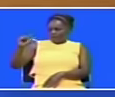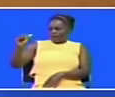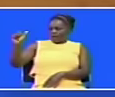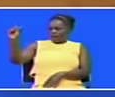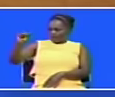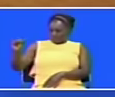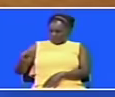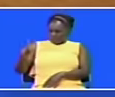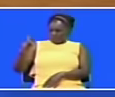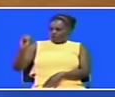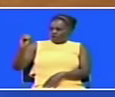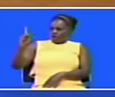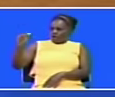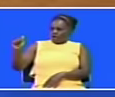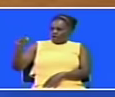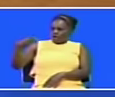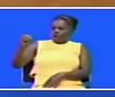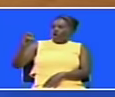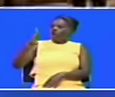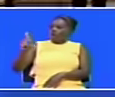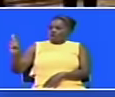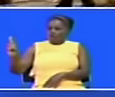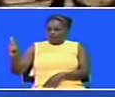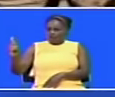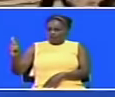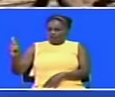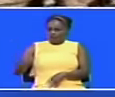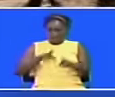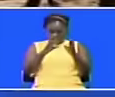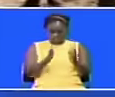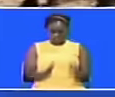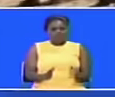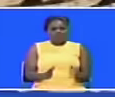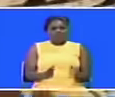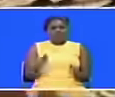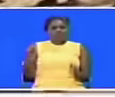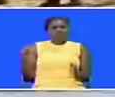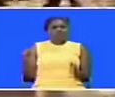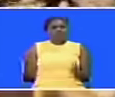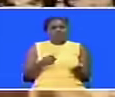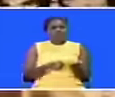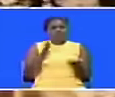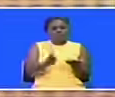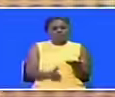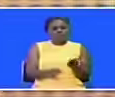Barbate, Kokar na Horiguda. Shadrack Miti, KTN Leo Weekendi.